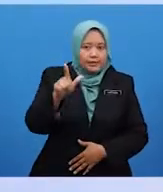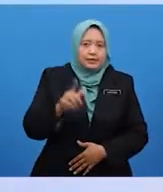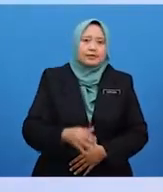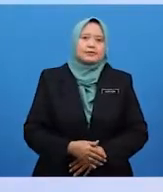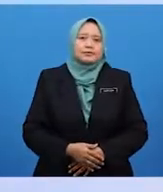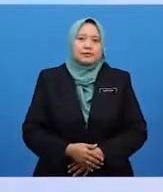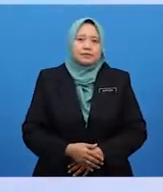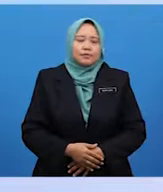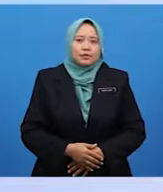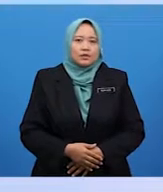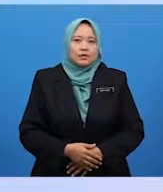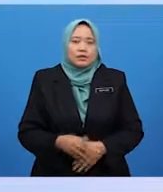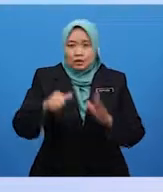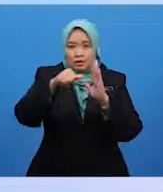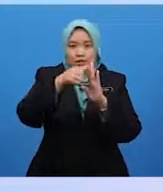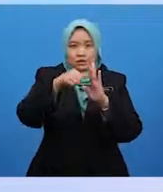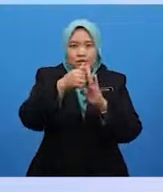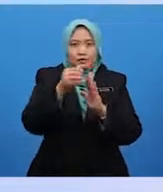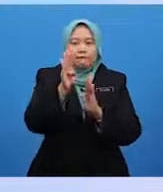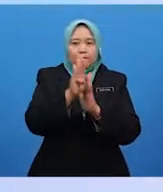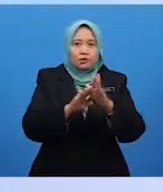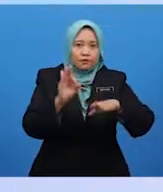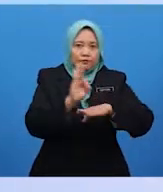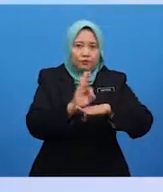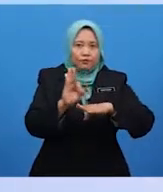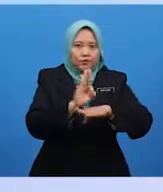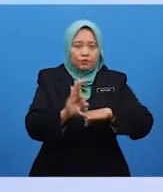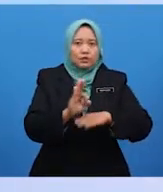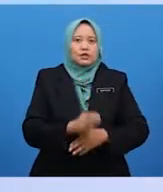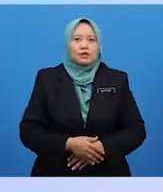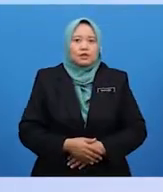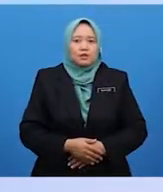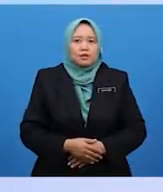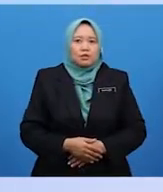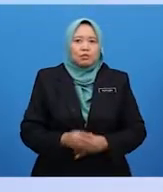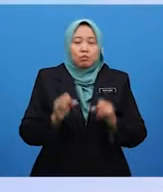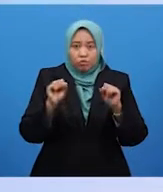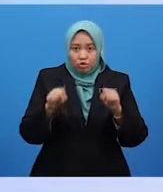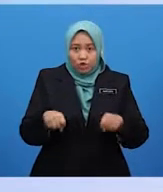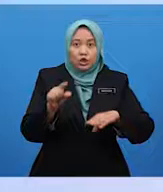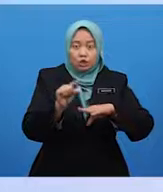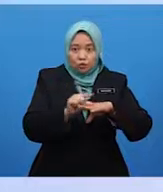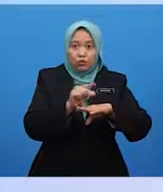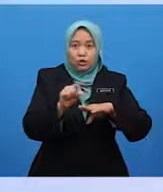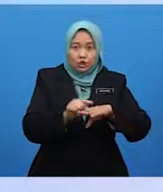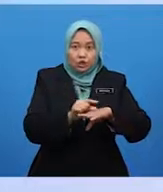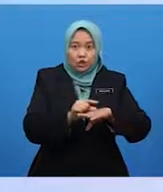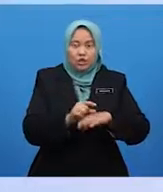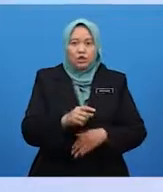tertentu. Arca berfungsi pula mempunyai nilai gunaan di samping menjadi sebuah karya seni